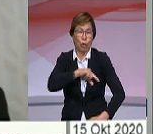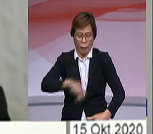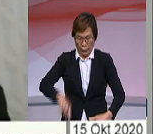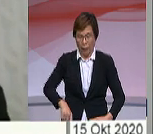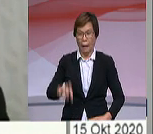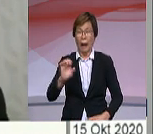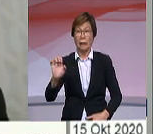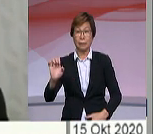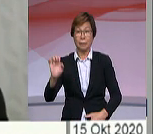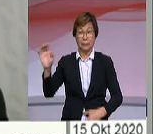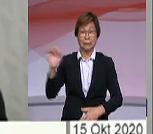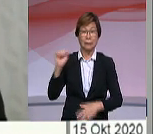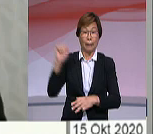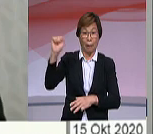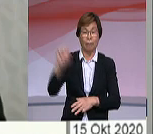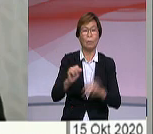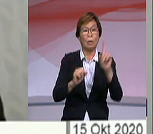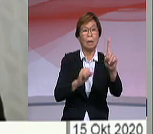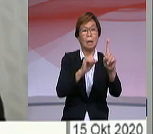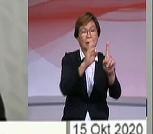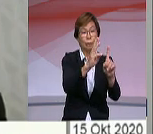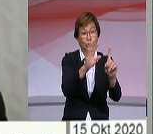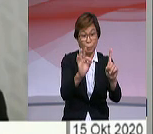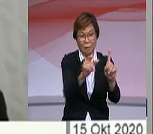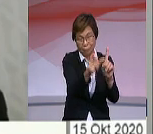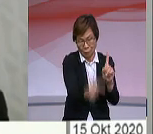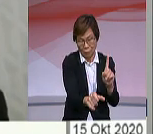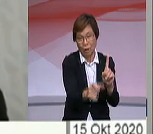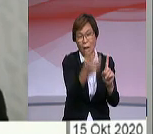Elizabeth. Kes 169, iaitu kes